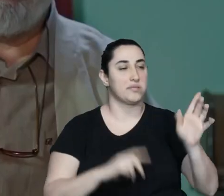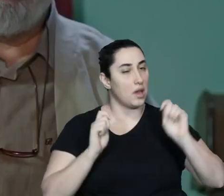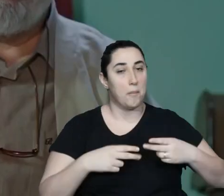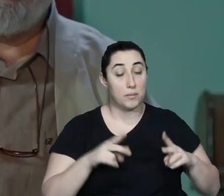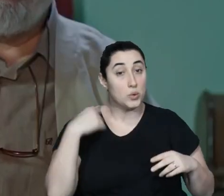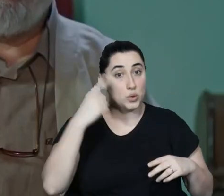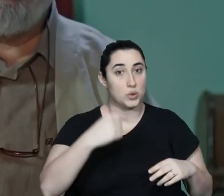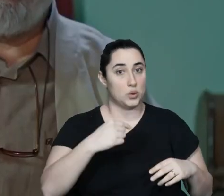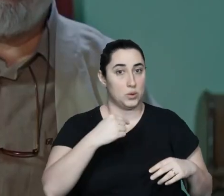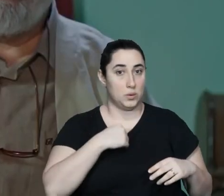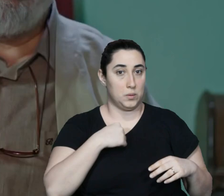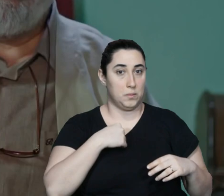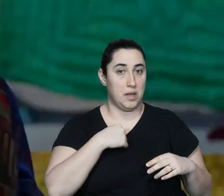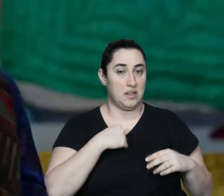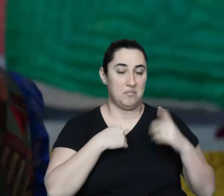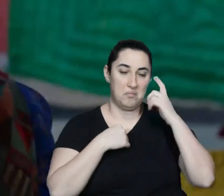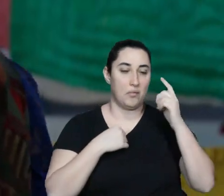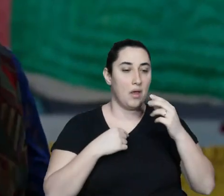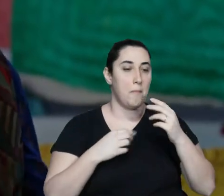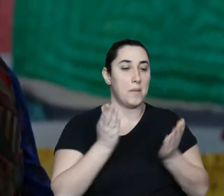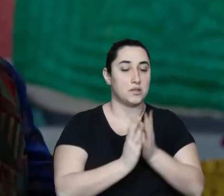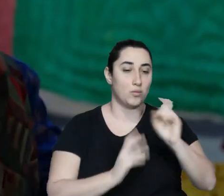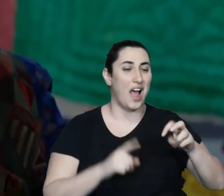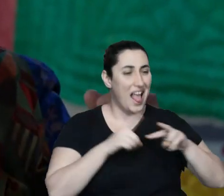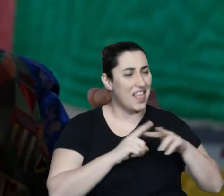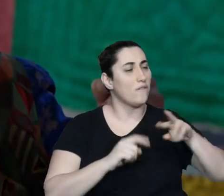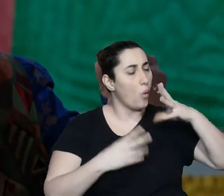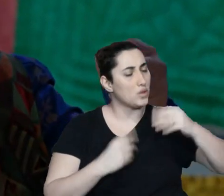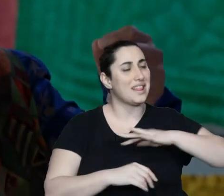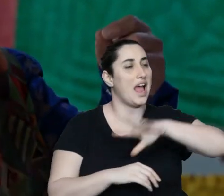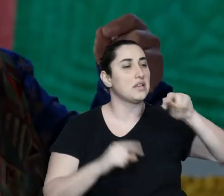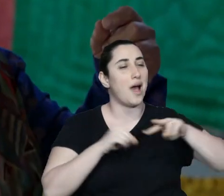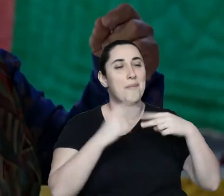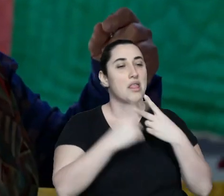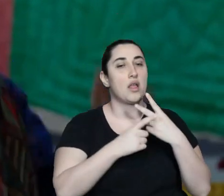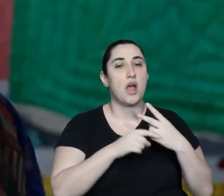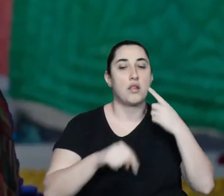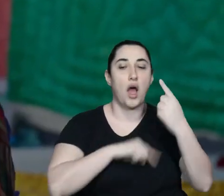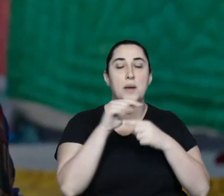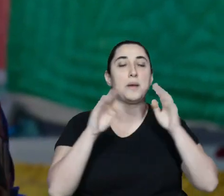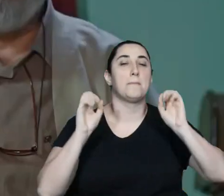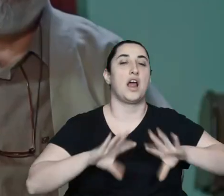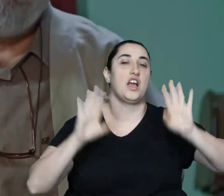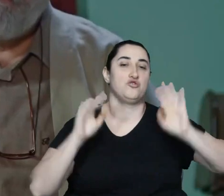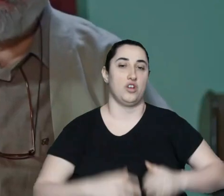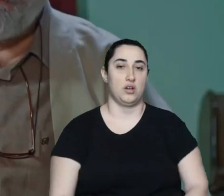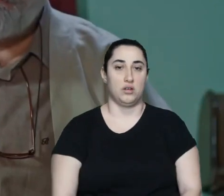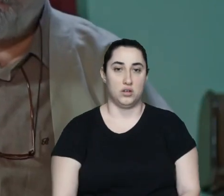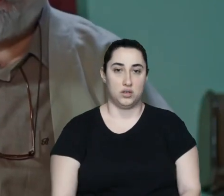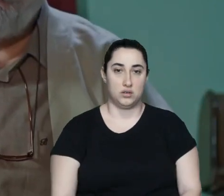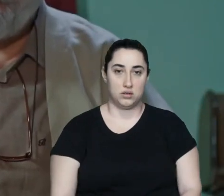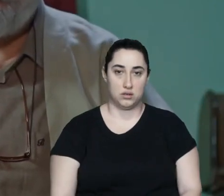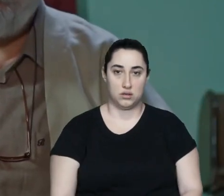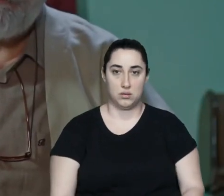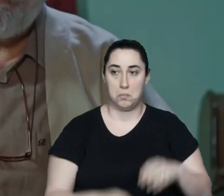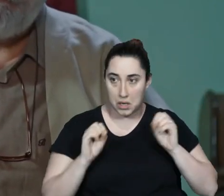Düşün. Ben Dravdan o mezarı bulacağım. Alev dahil herkes Ahmet Yanardağ'ı aramaya stop diyecek.